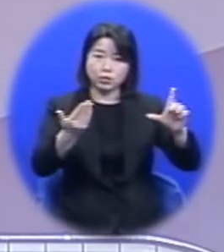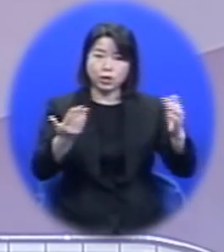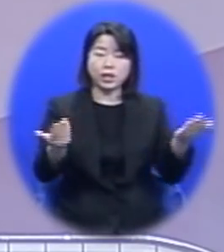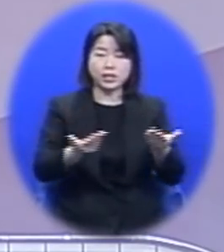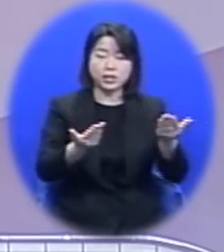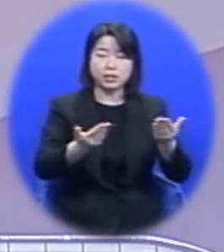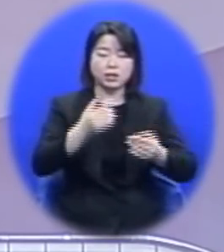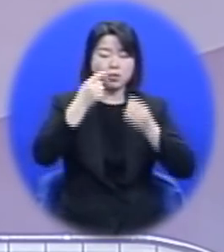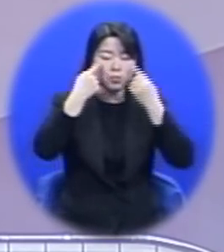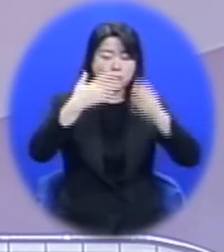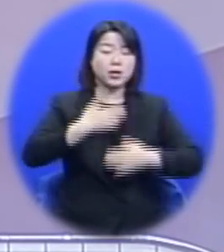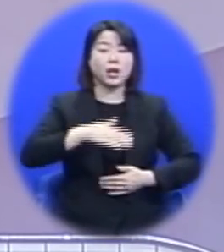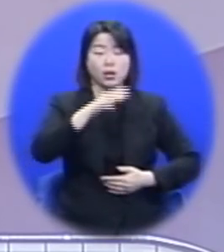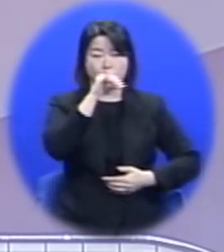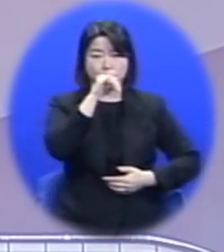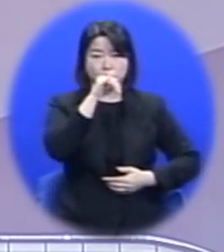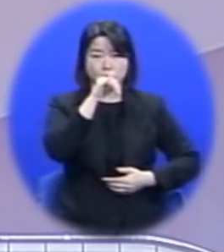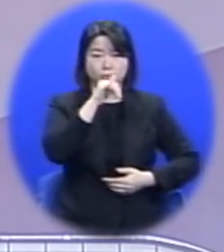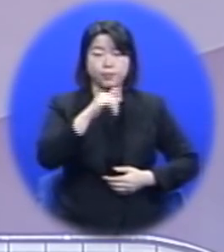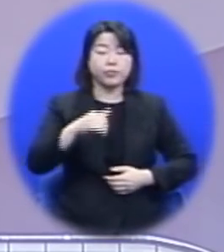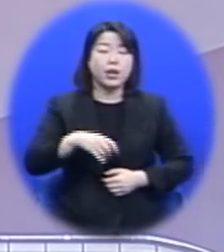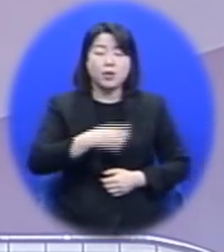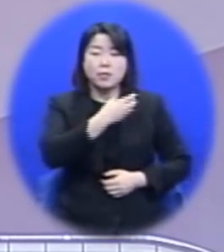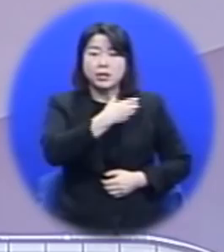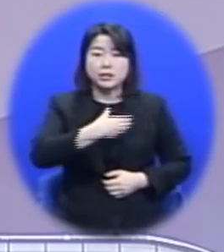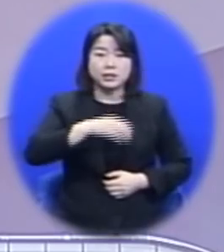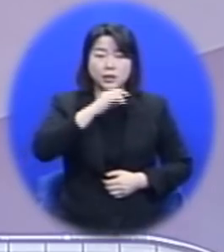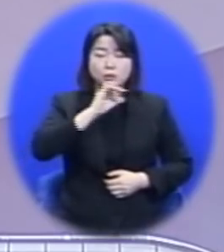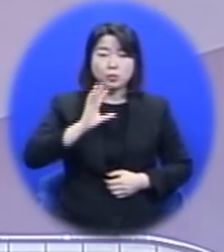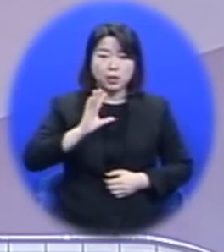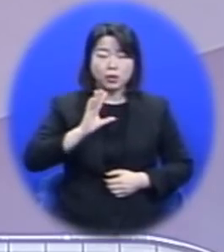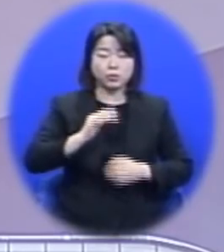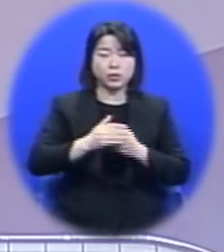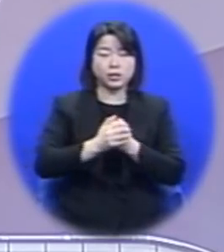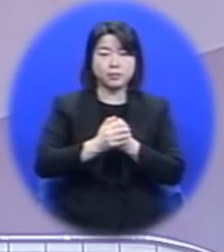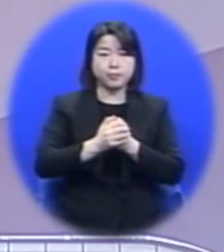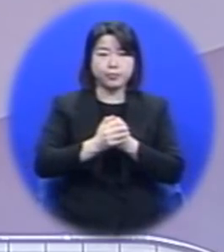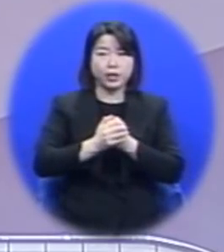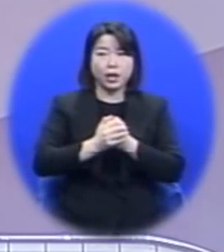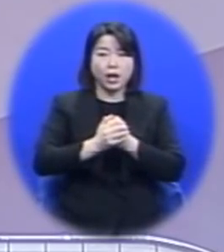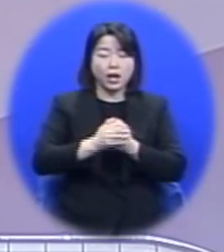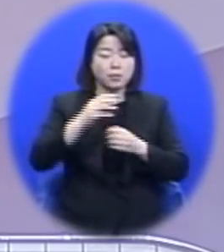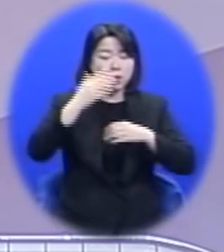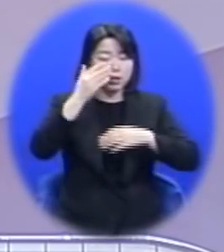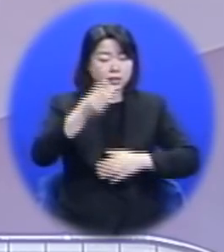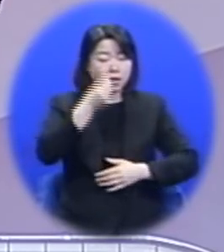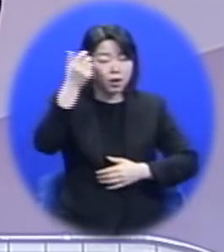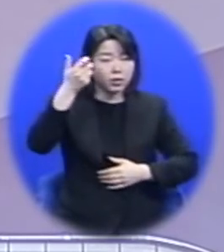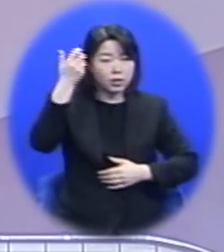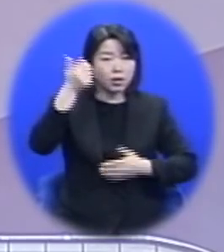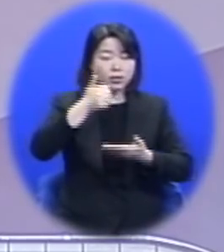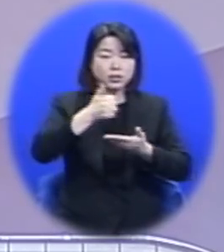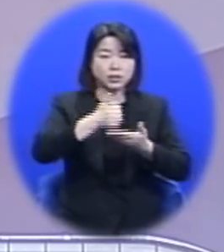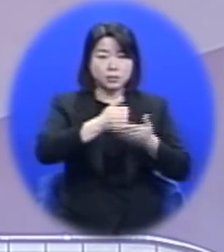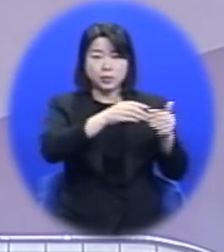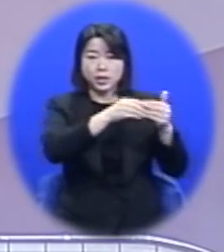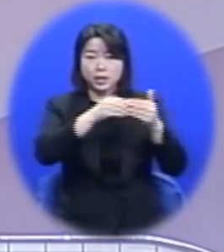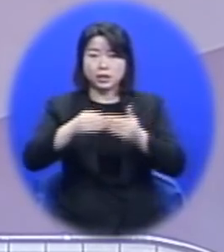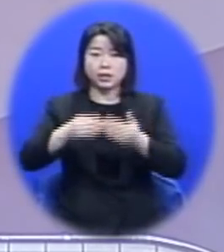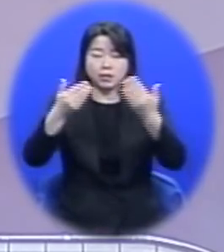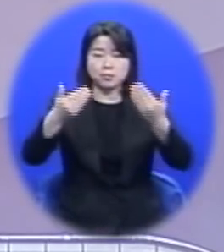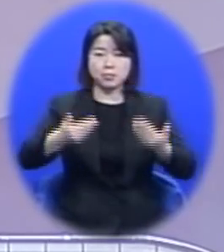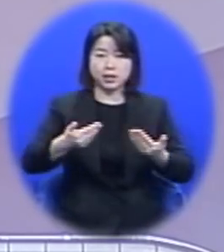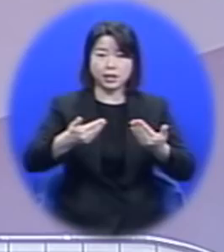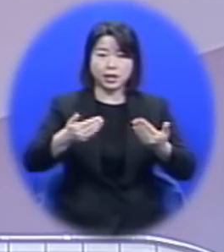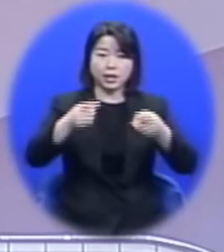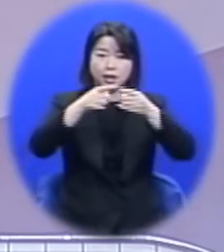때문입니다. 사도 바울이 성령의 이끌림을 받아서 3층천, 셋째 하늘에 그가 이끌려 간